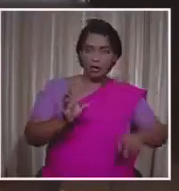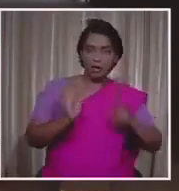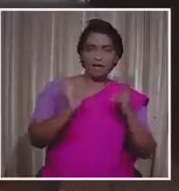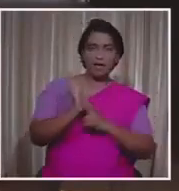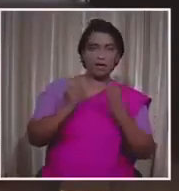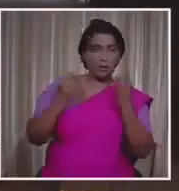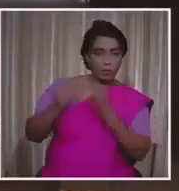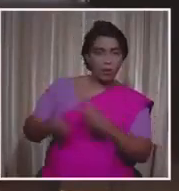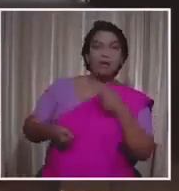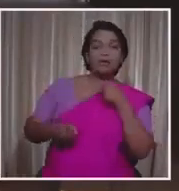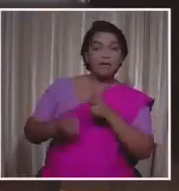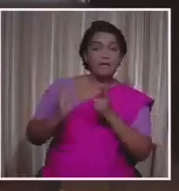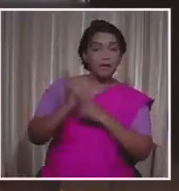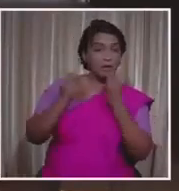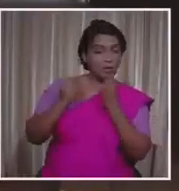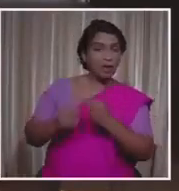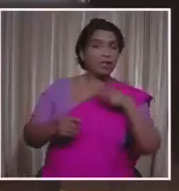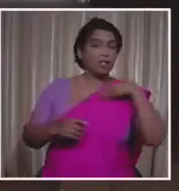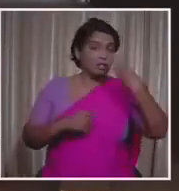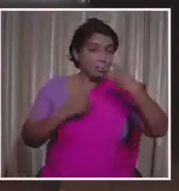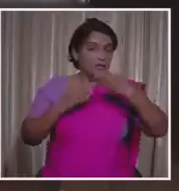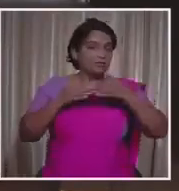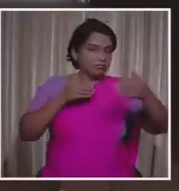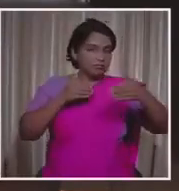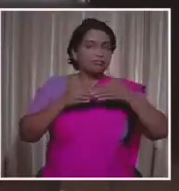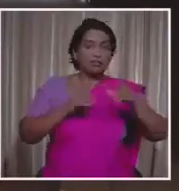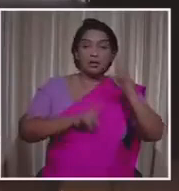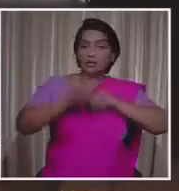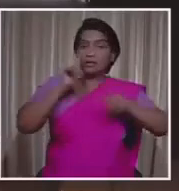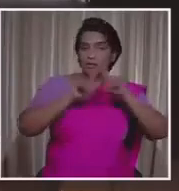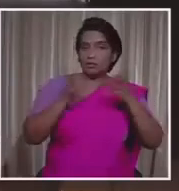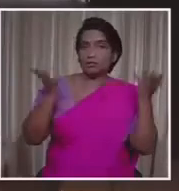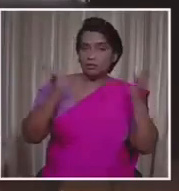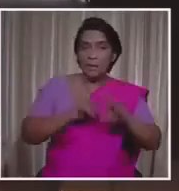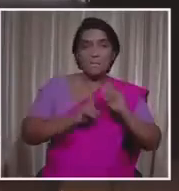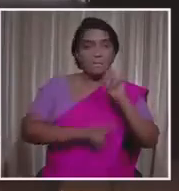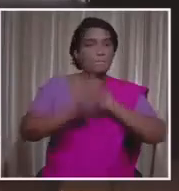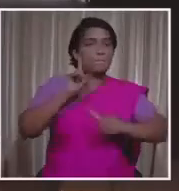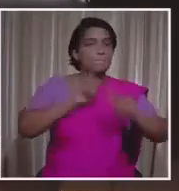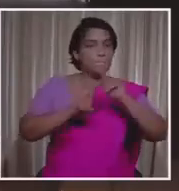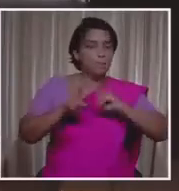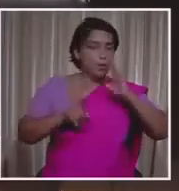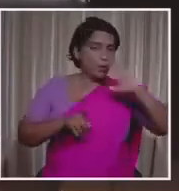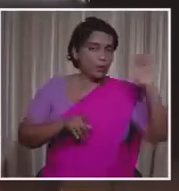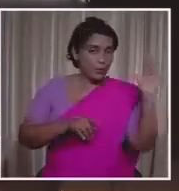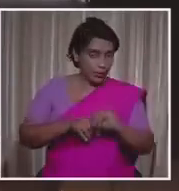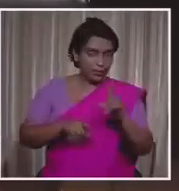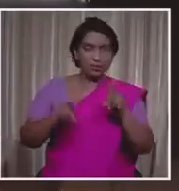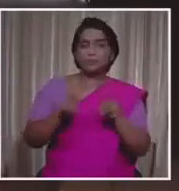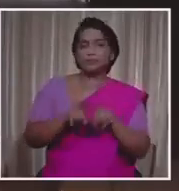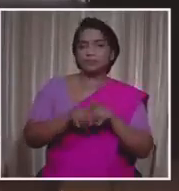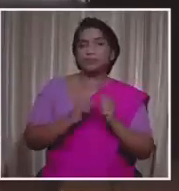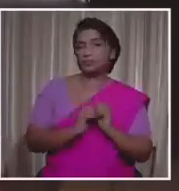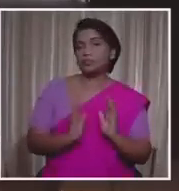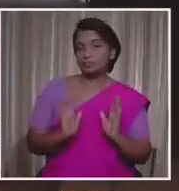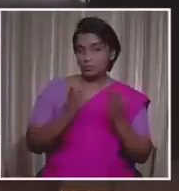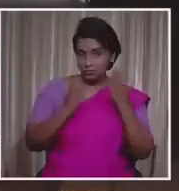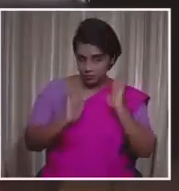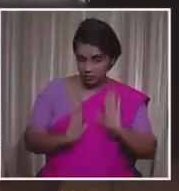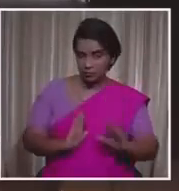ඒ පුරප්පාඩුව ඇති වී දින 3ක් ඇතුළත රැස්වීම සඳහා පාර්ලිමේන්තුව කැඳවීමක්සේ ක්‍රියාත්මක විය යුතු